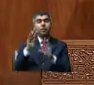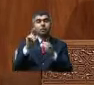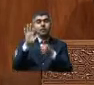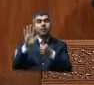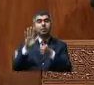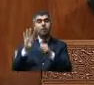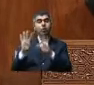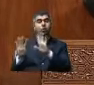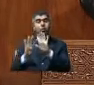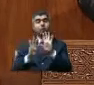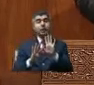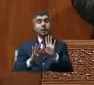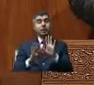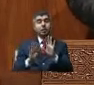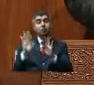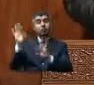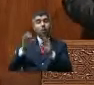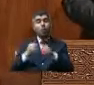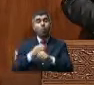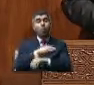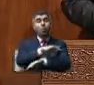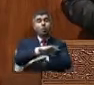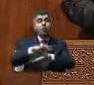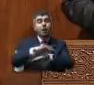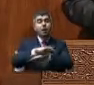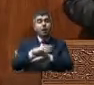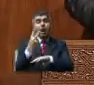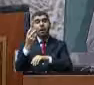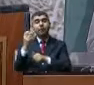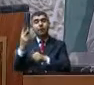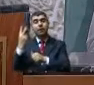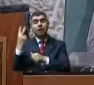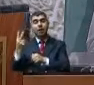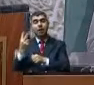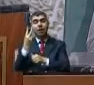13691 منصب مالي خلال الفترة من